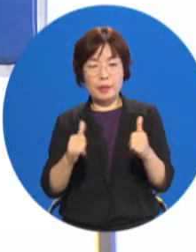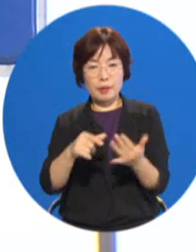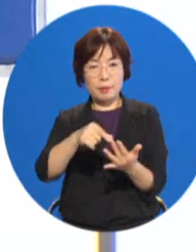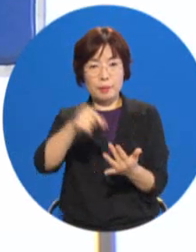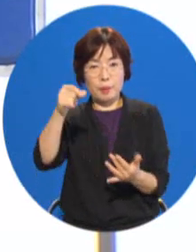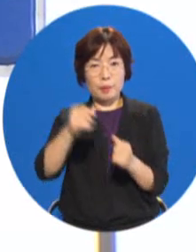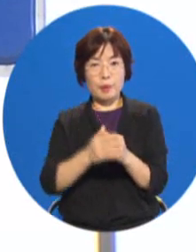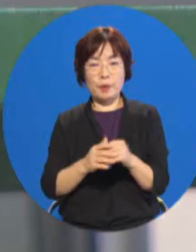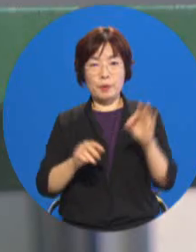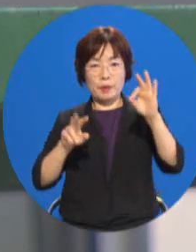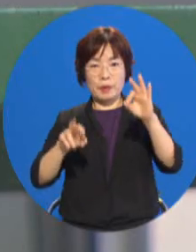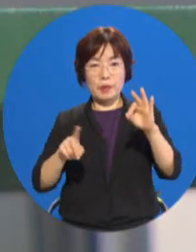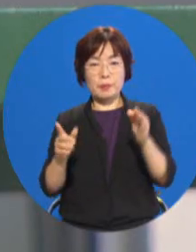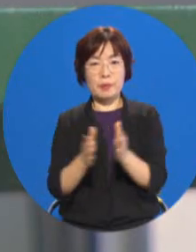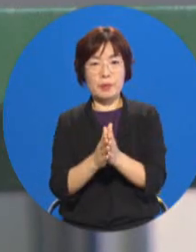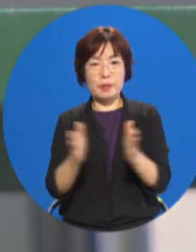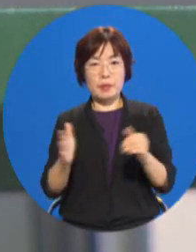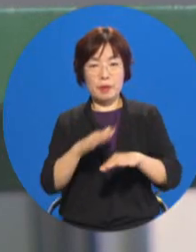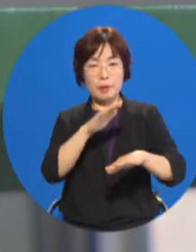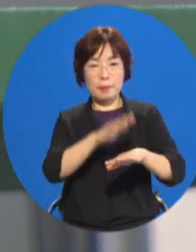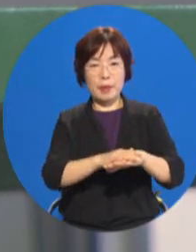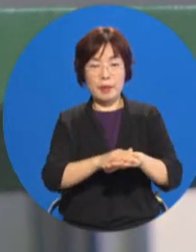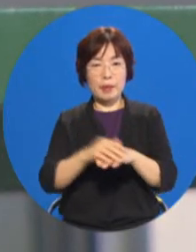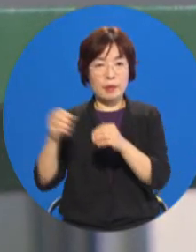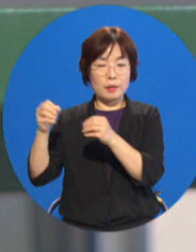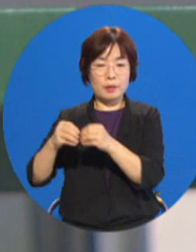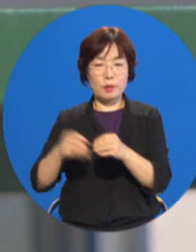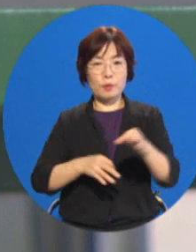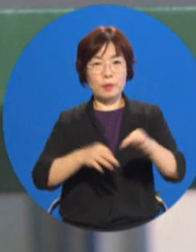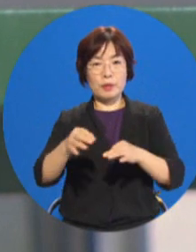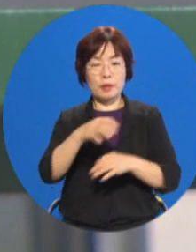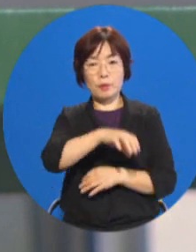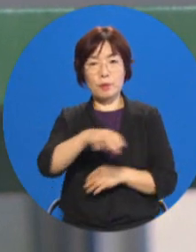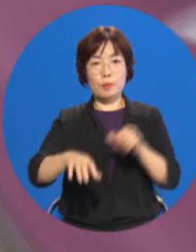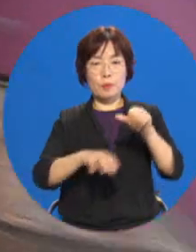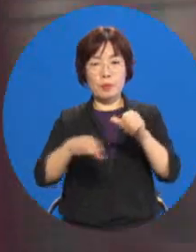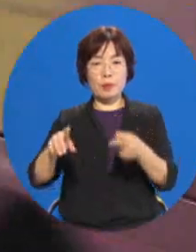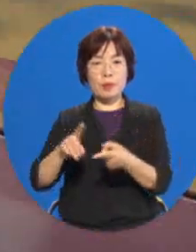선발해 오는 21일부터 농촌과 재래시장권 5개